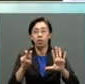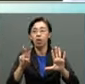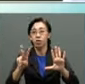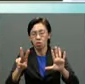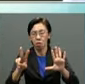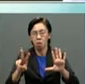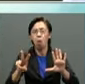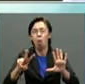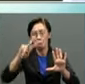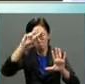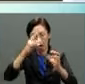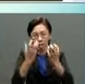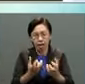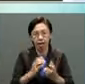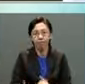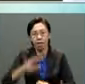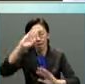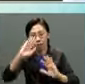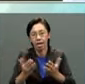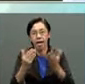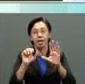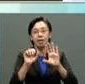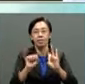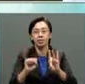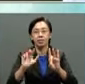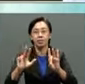58,202นะครับแล้วก็หายแล้ว